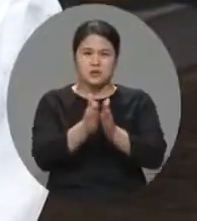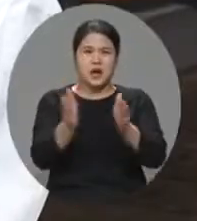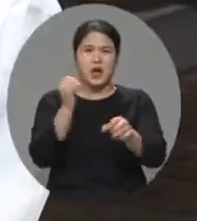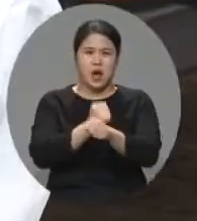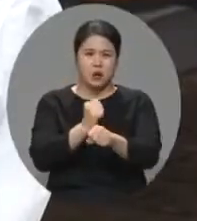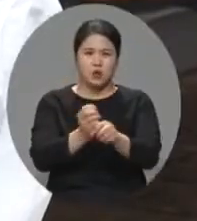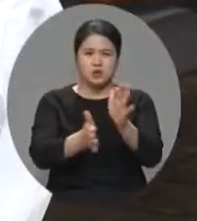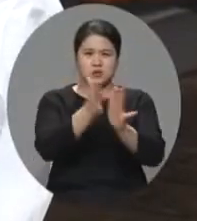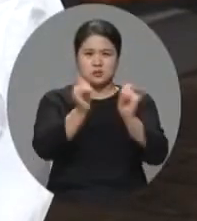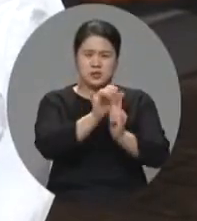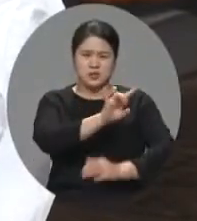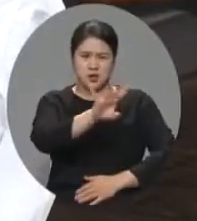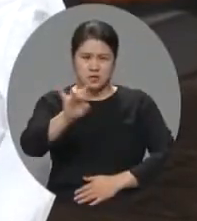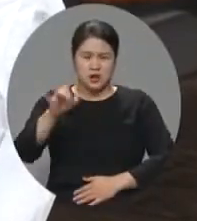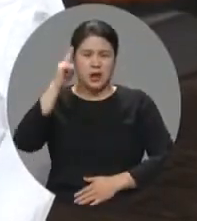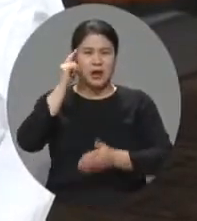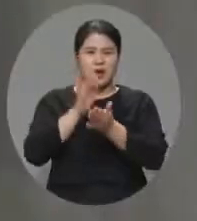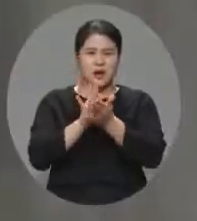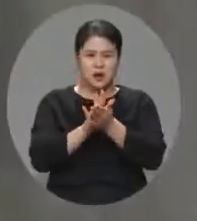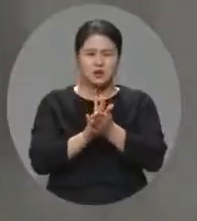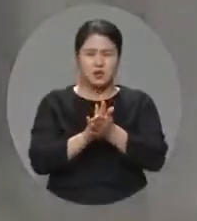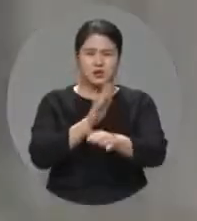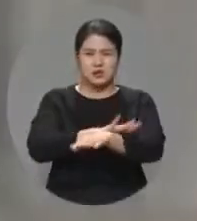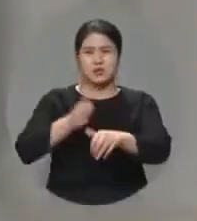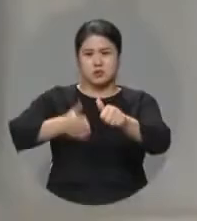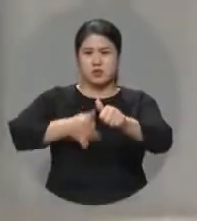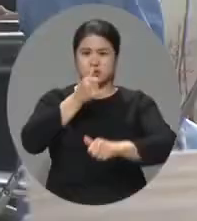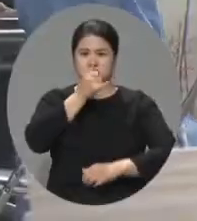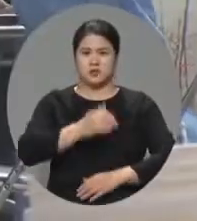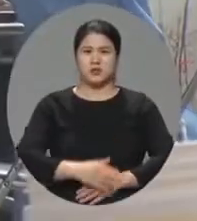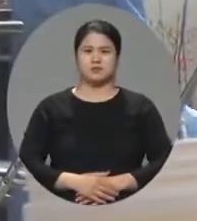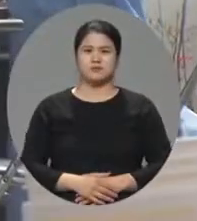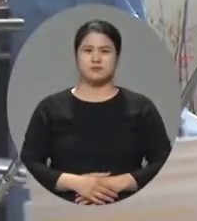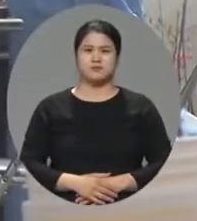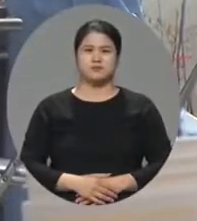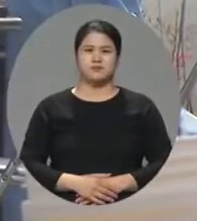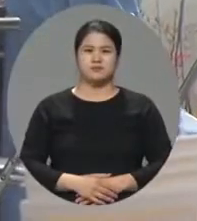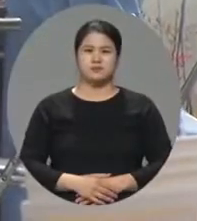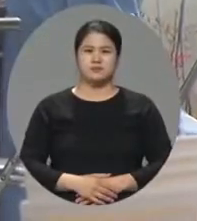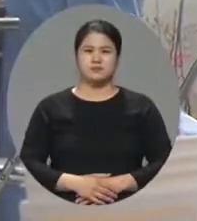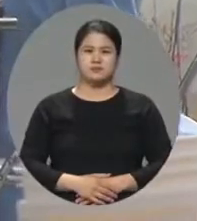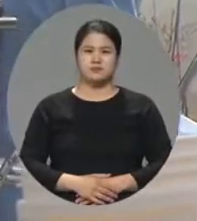시민 각자가 능동감시를 펼쳐야 한다고 호소했습니다. MBC 뉴스 한범수입니다.